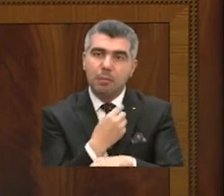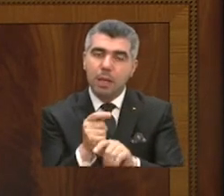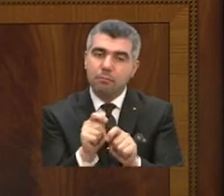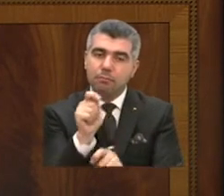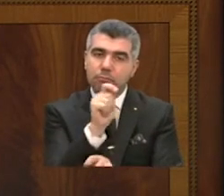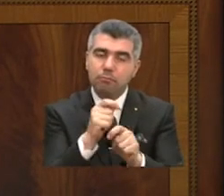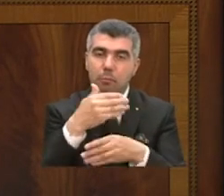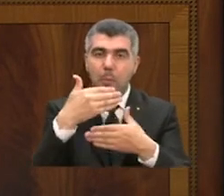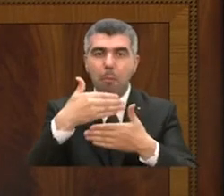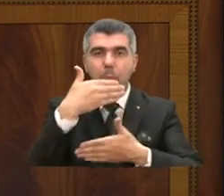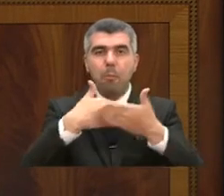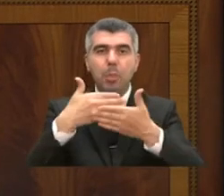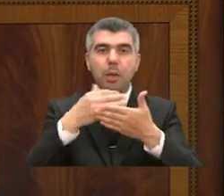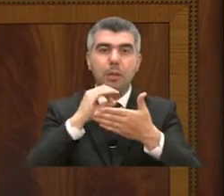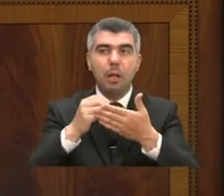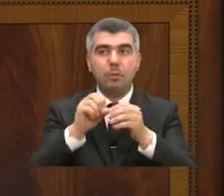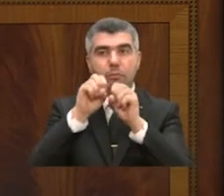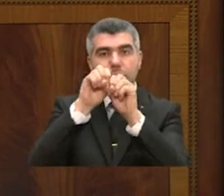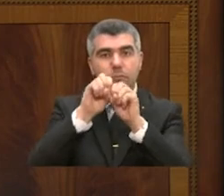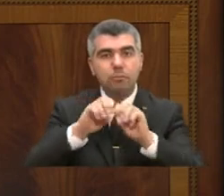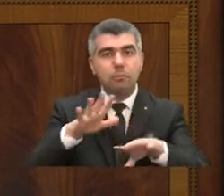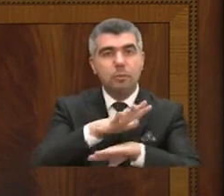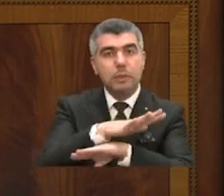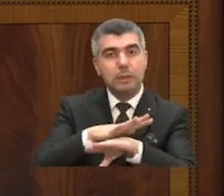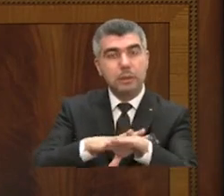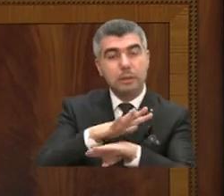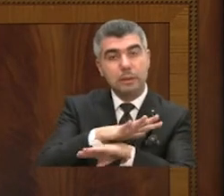التحتية عبر تدعيم البعد الجهوي.